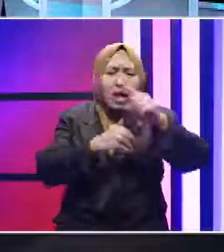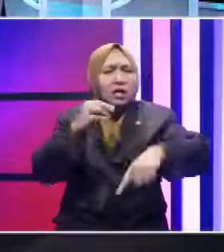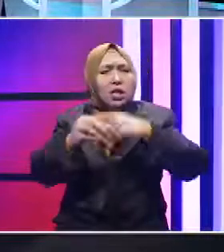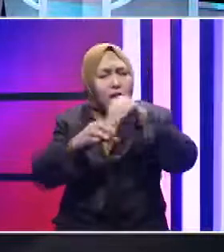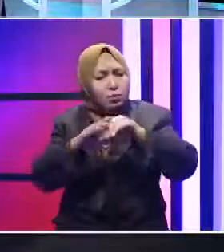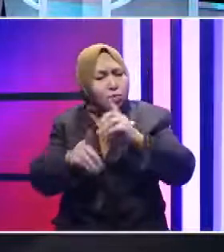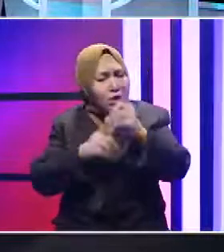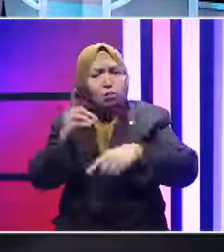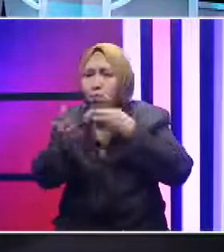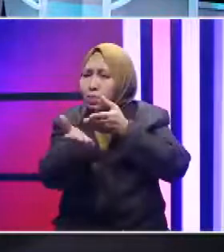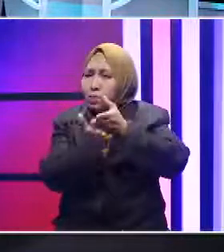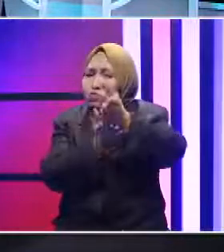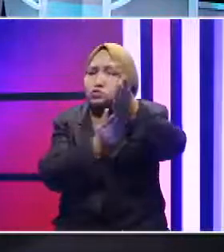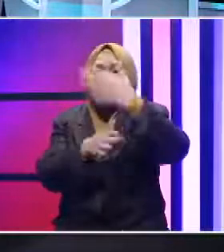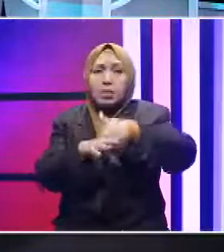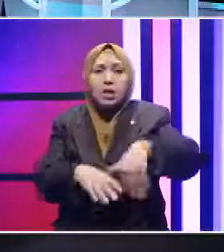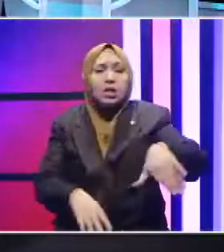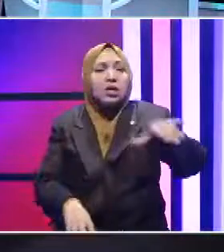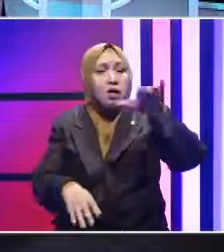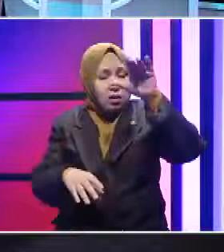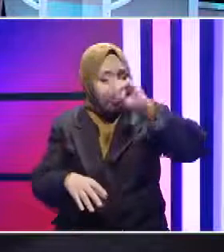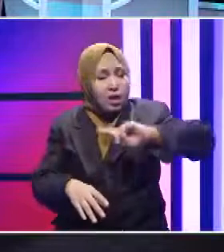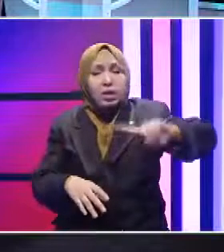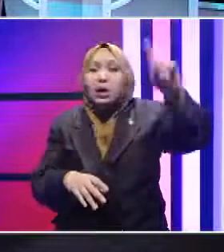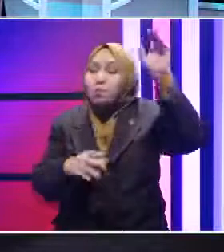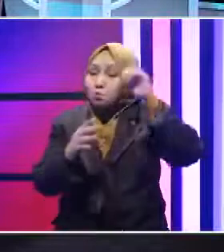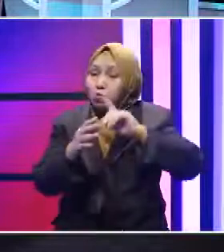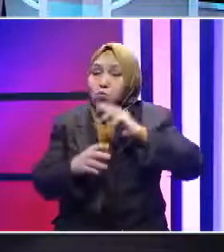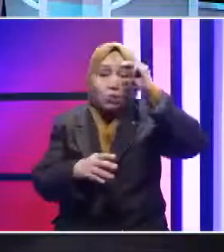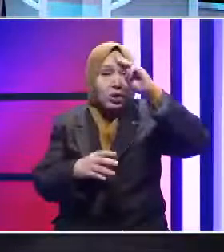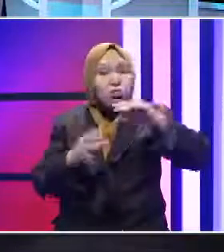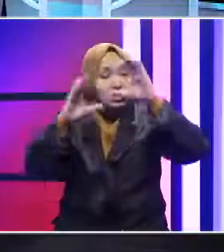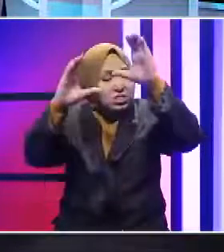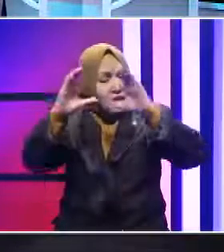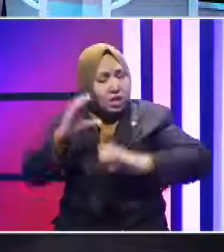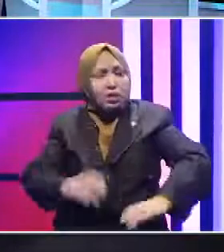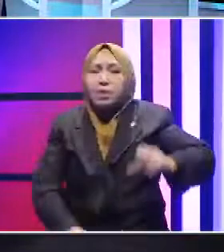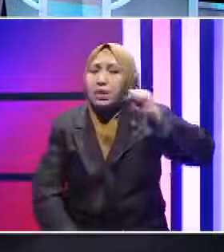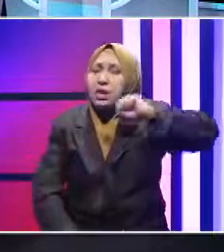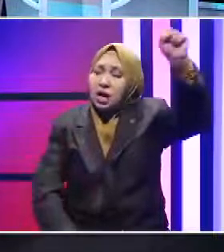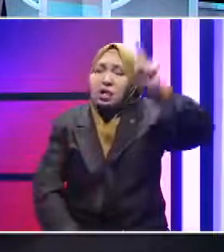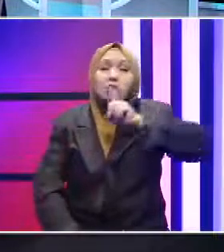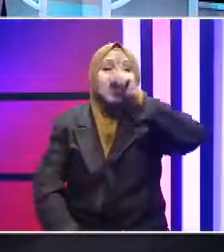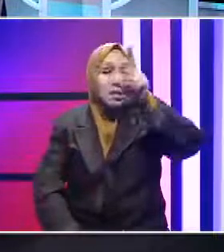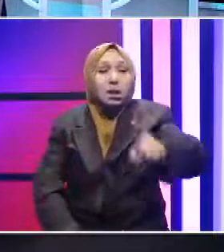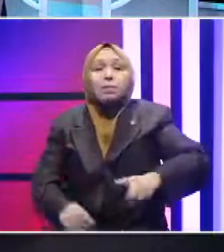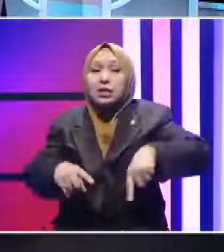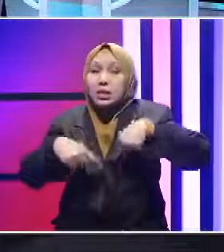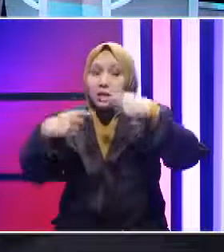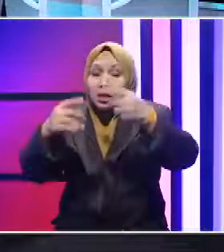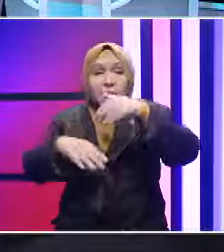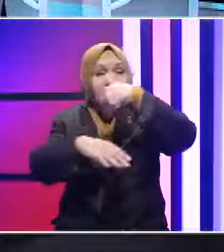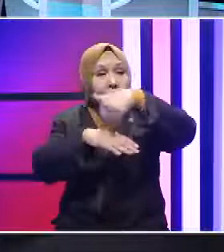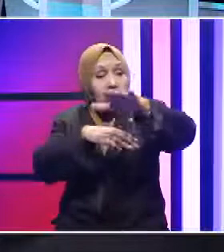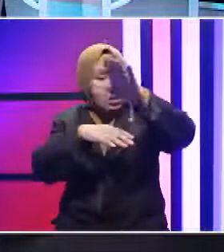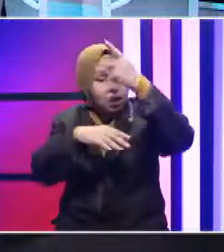kita menuju kepada Tuhan yang mulia. Ya. Dan itu cara untuk merdeka sebenarnya Ustaz. Nabi dihantar,